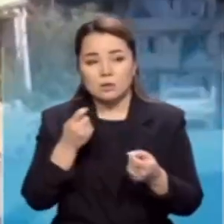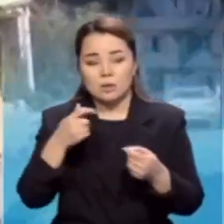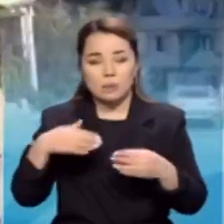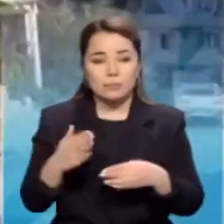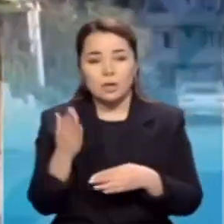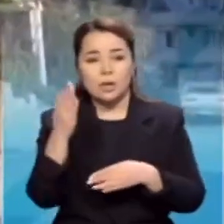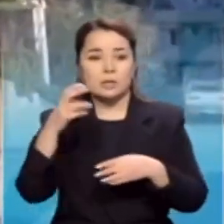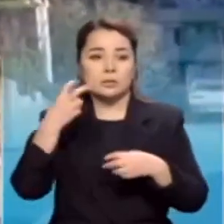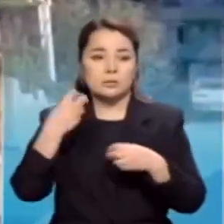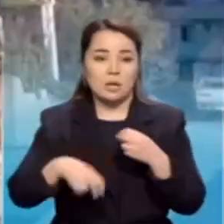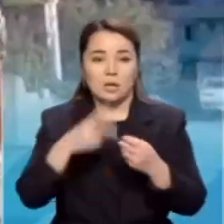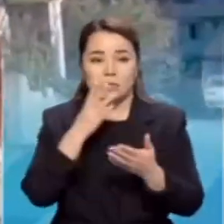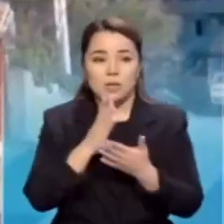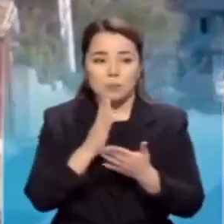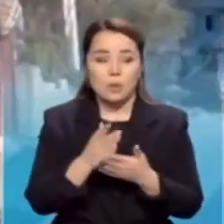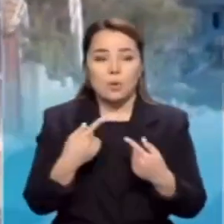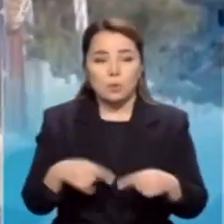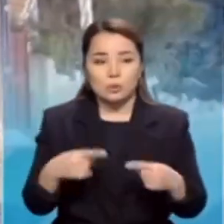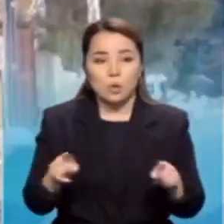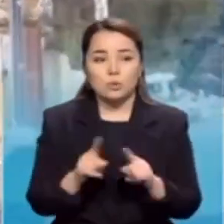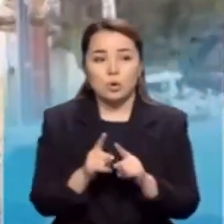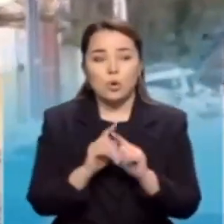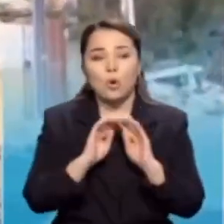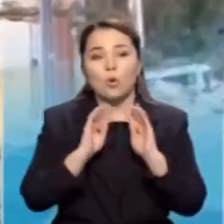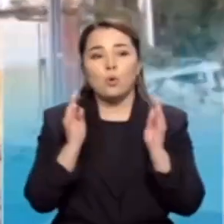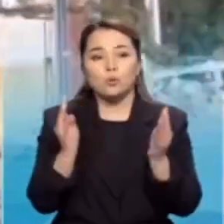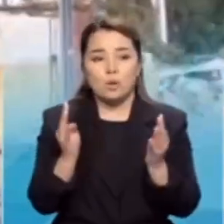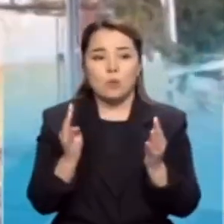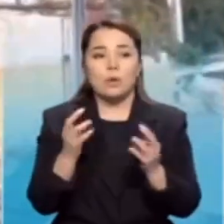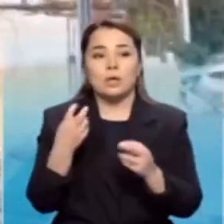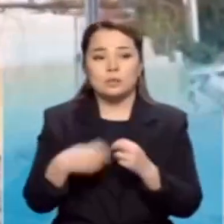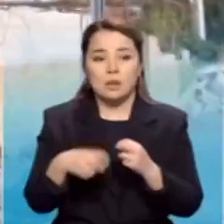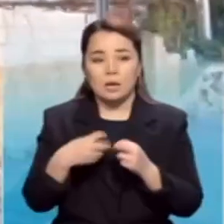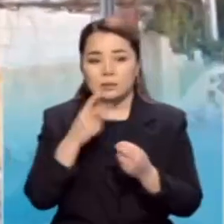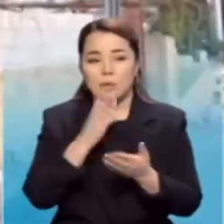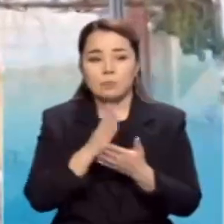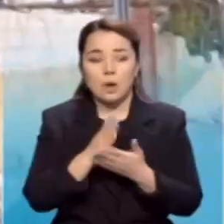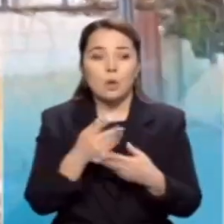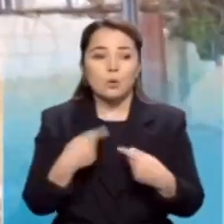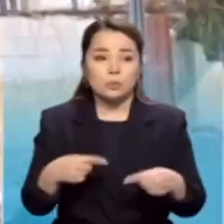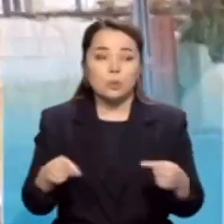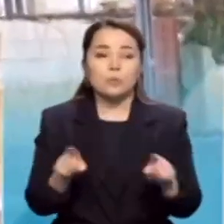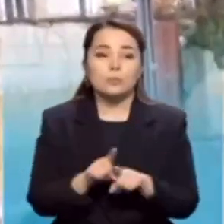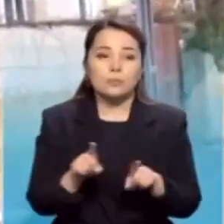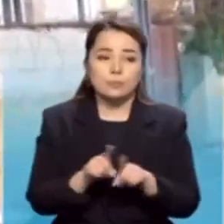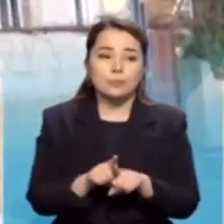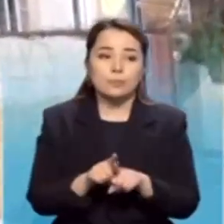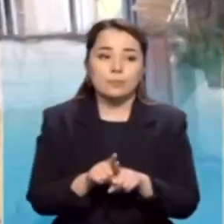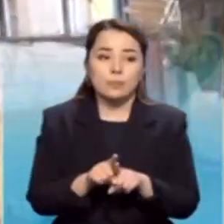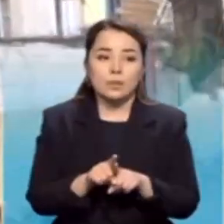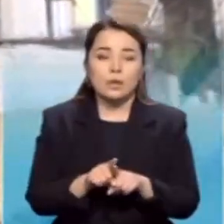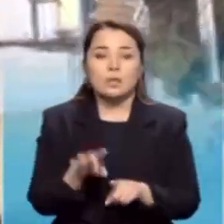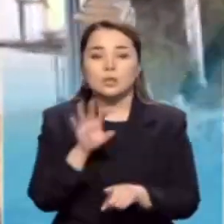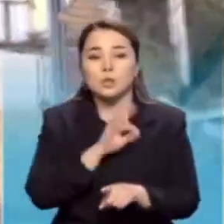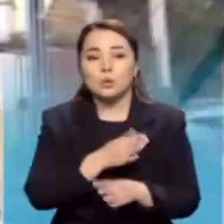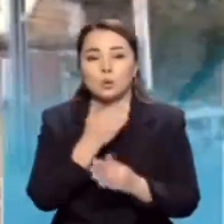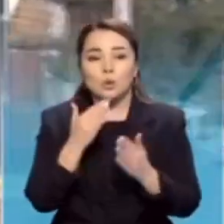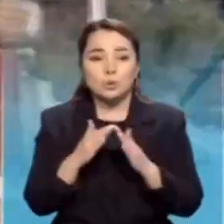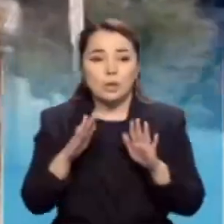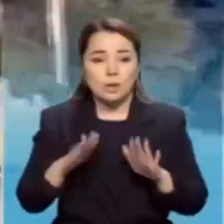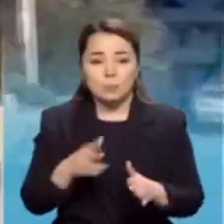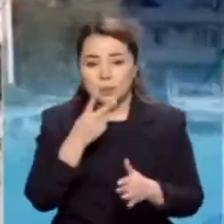turmuz. Kibireulerinin korşauları kıyrağan. Al endi kibireuleri tipti jaramsız küyge